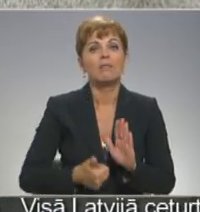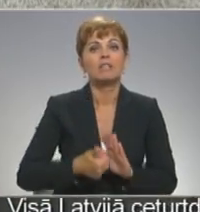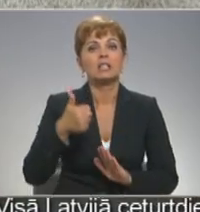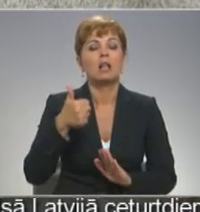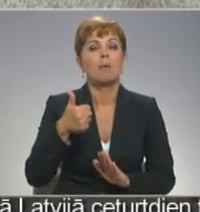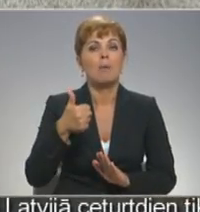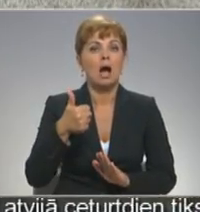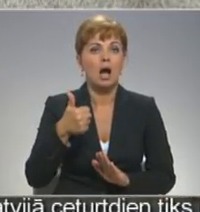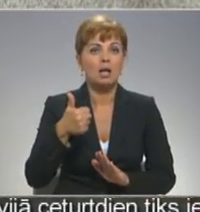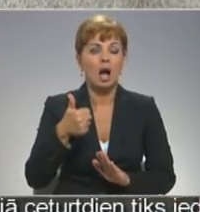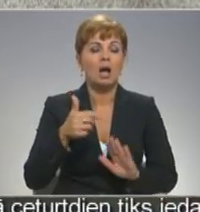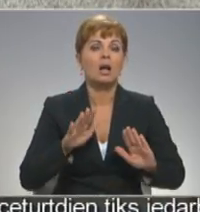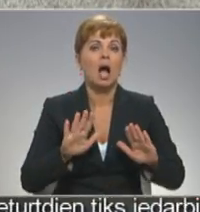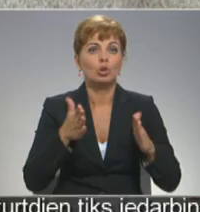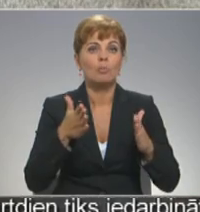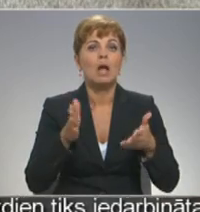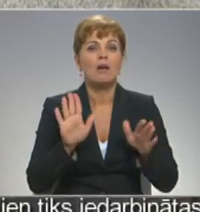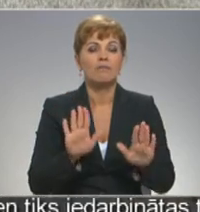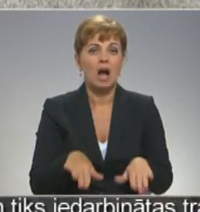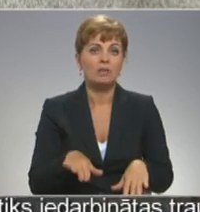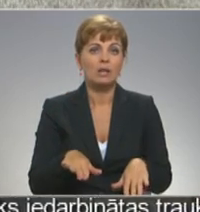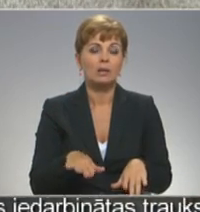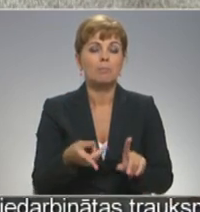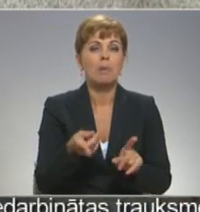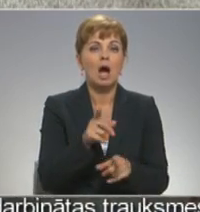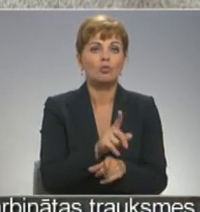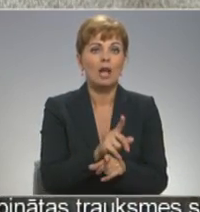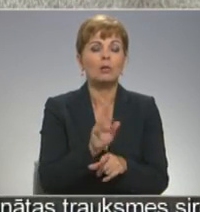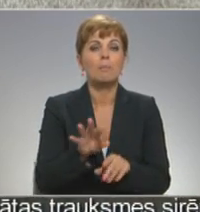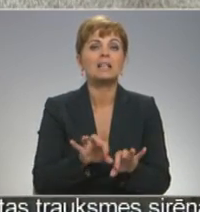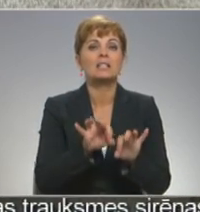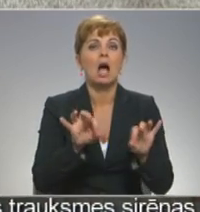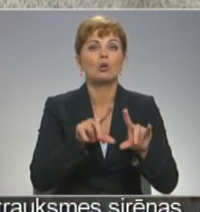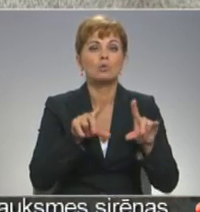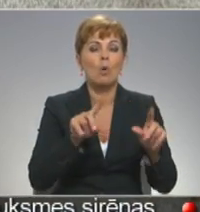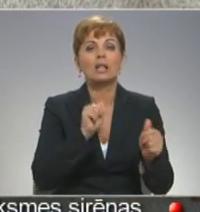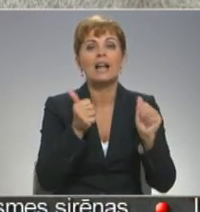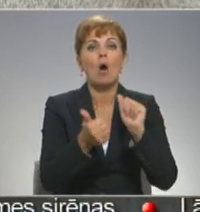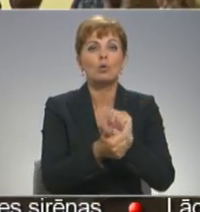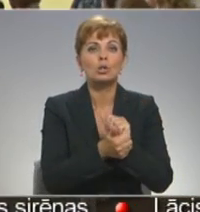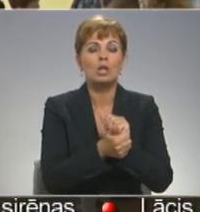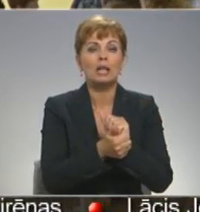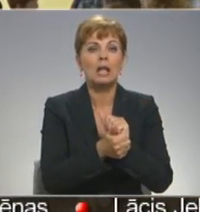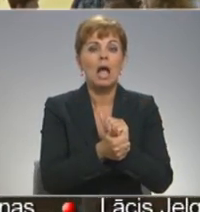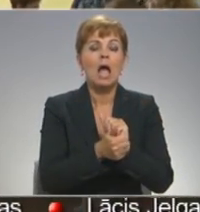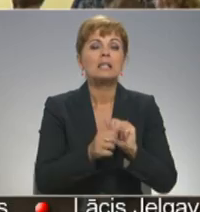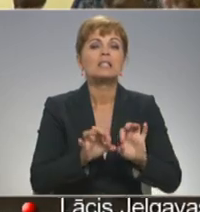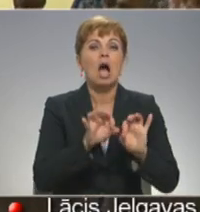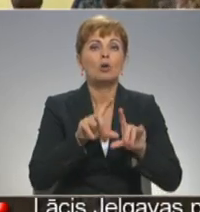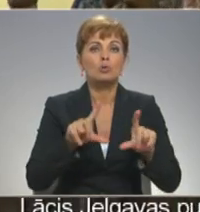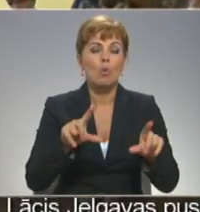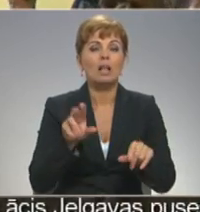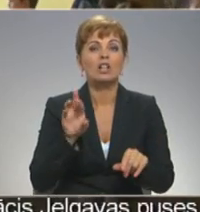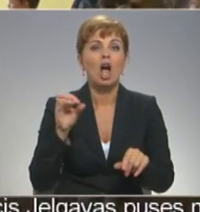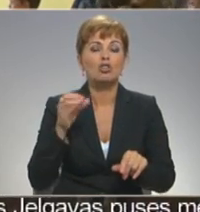vislabākajā gadījumā mēs varētu viņas pārveidot par sākumskolām, reorganizēt par sākumskolām. Zarečnēs pamatskolā šodien